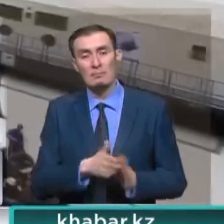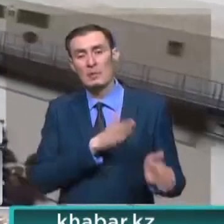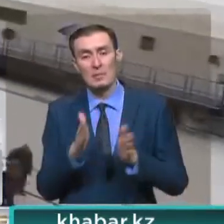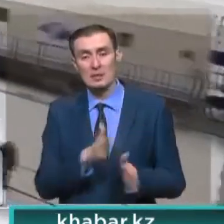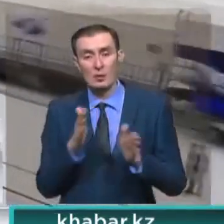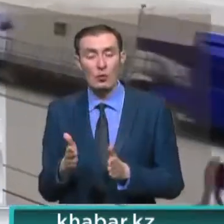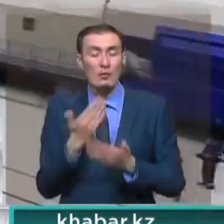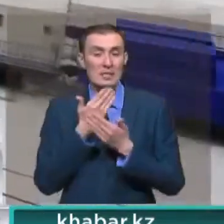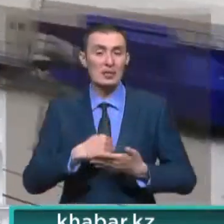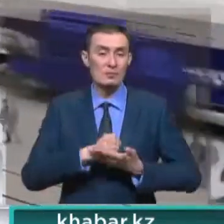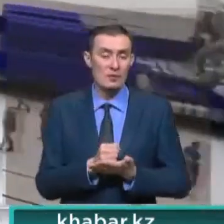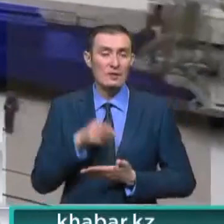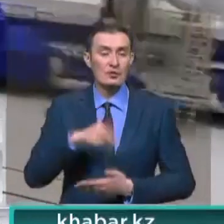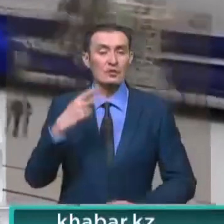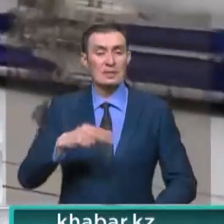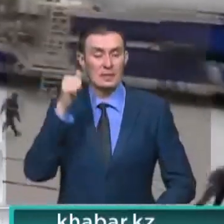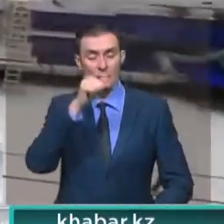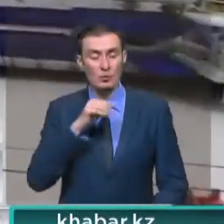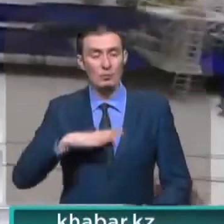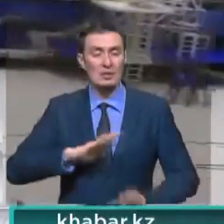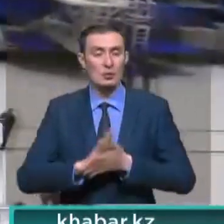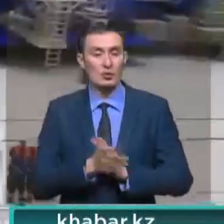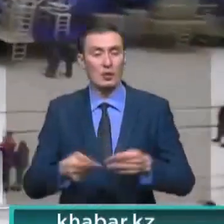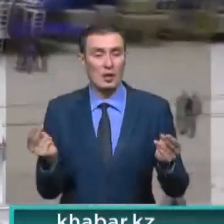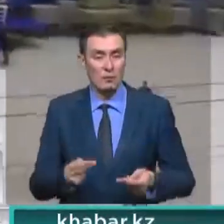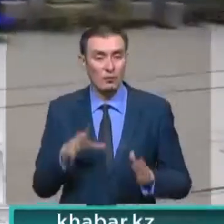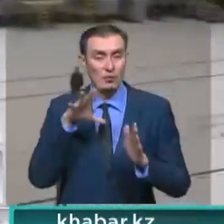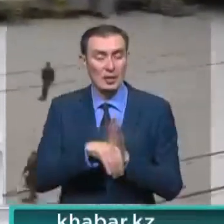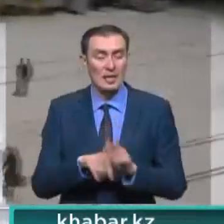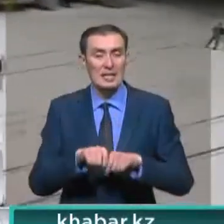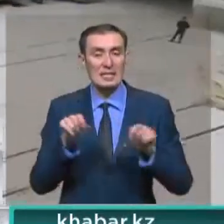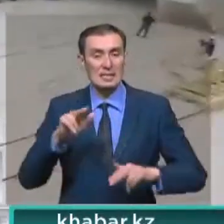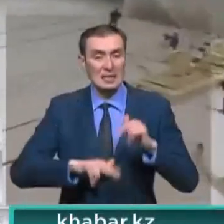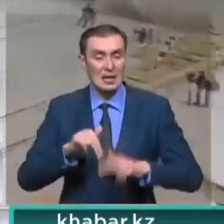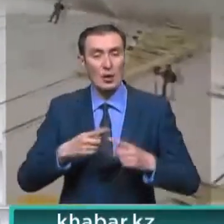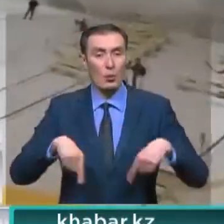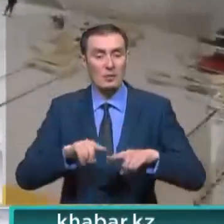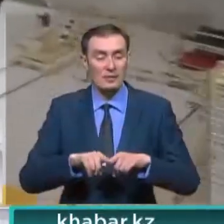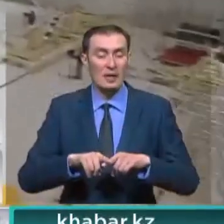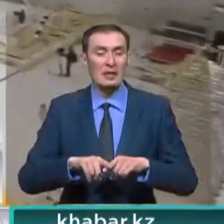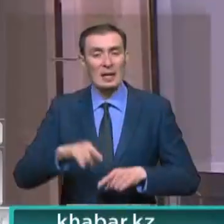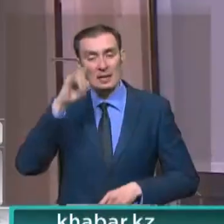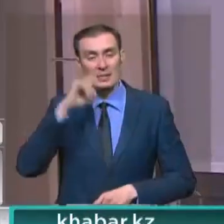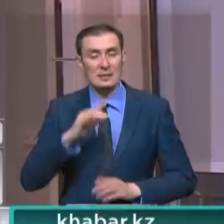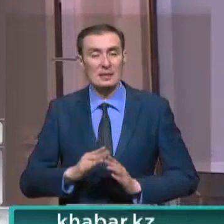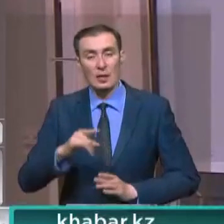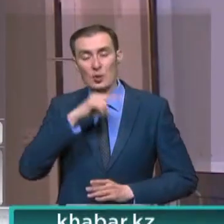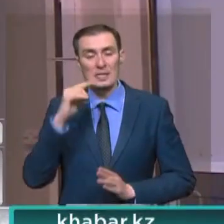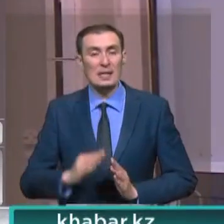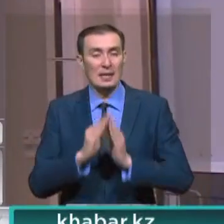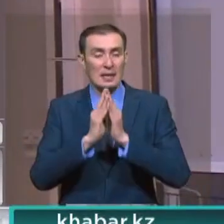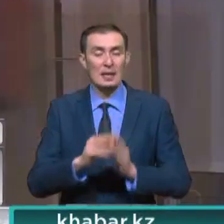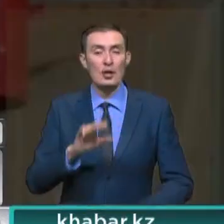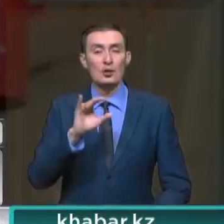законченную форму приобрел в 2020 году. Был заключен договор, который предполагает создание комплекса на базе перспективной российской ракеты «Союз-5».